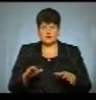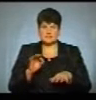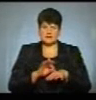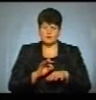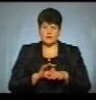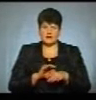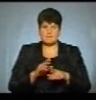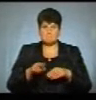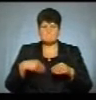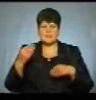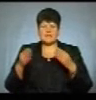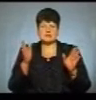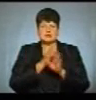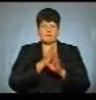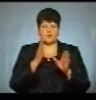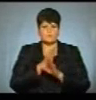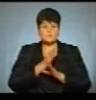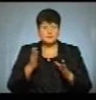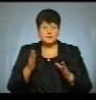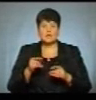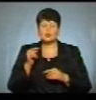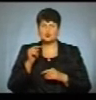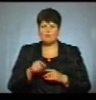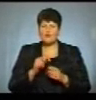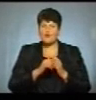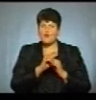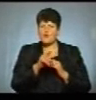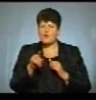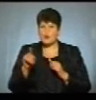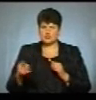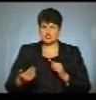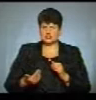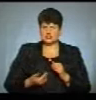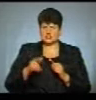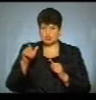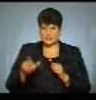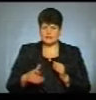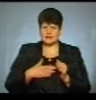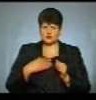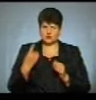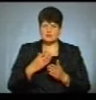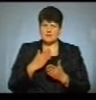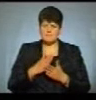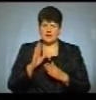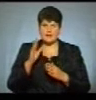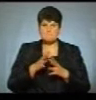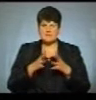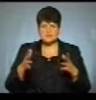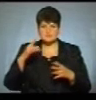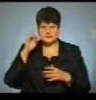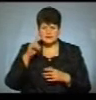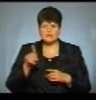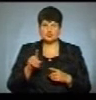передається повітряно-краплинним шляхом. Тому кожен житель нашої області має бути максимально проінформований для того,